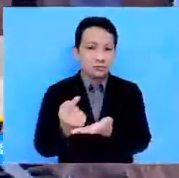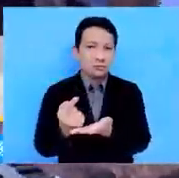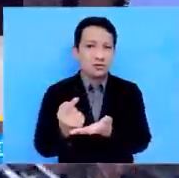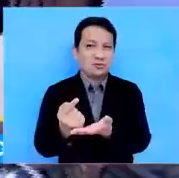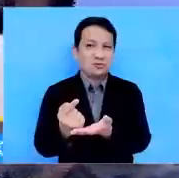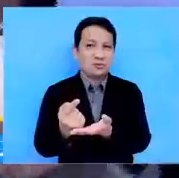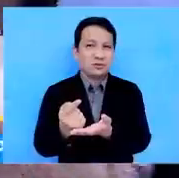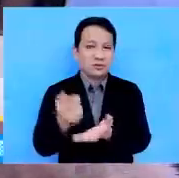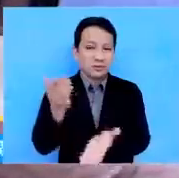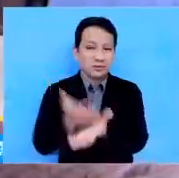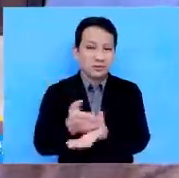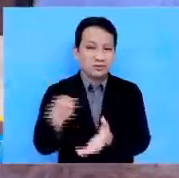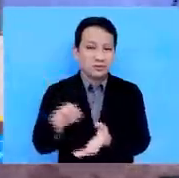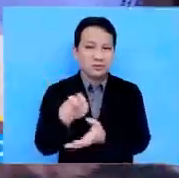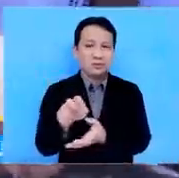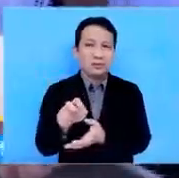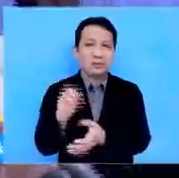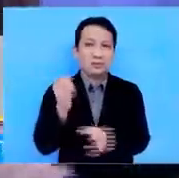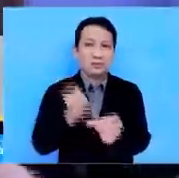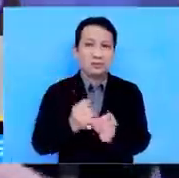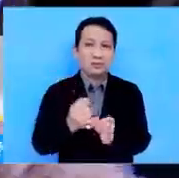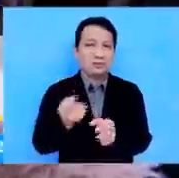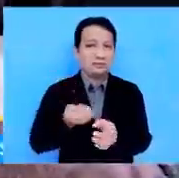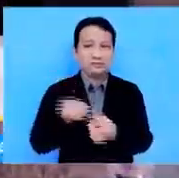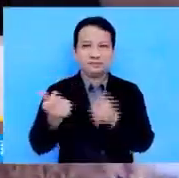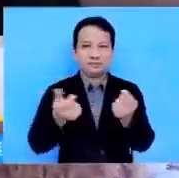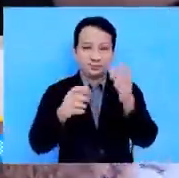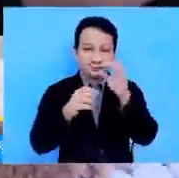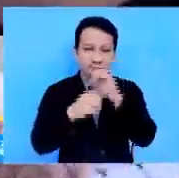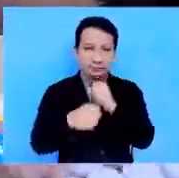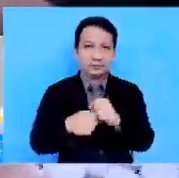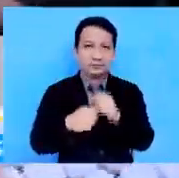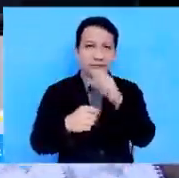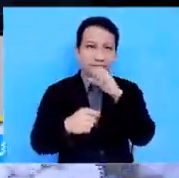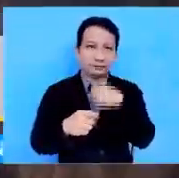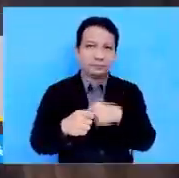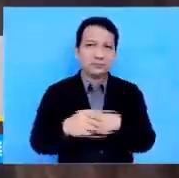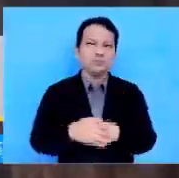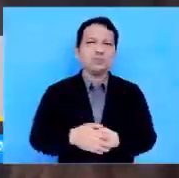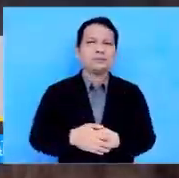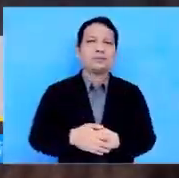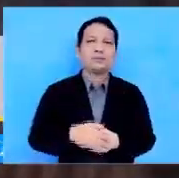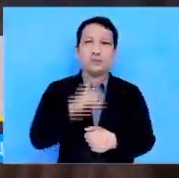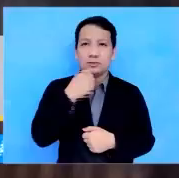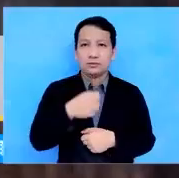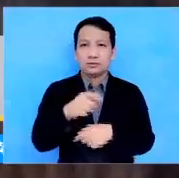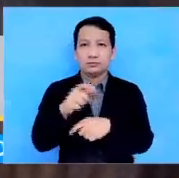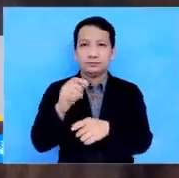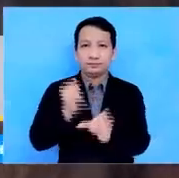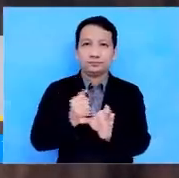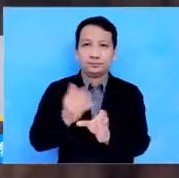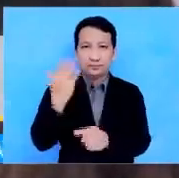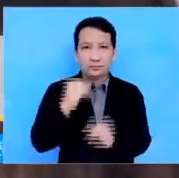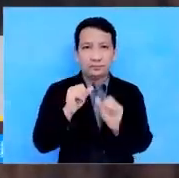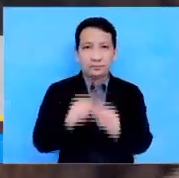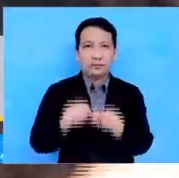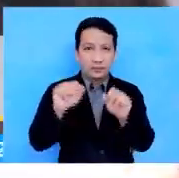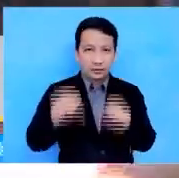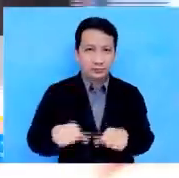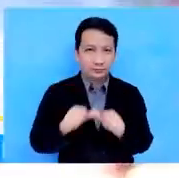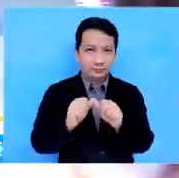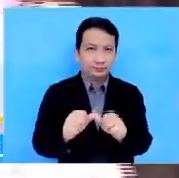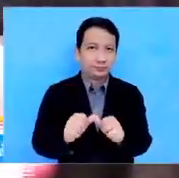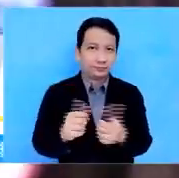niya, wag namang ituloy ang phase out ng traditional jeepneys. Sa aking palagay, dapat ang pwedeng gawin